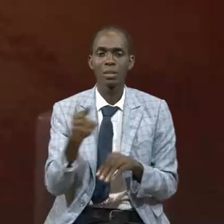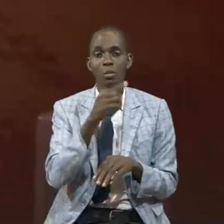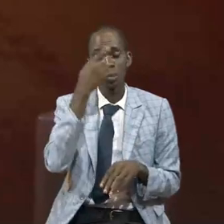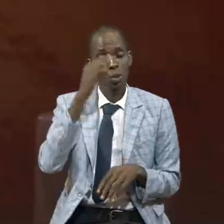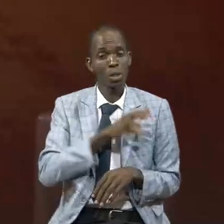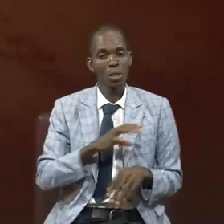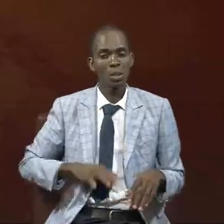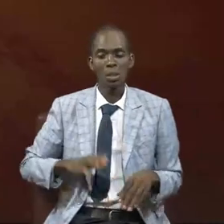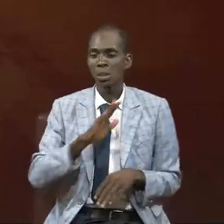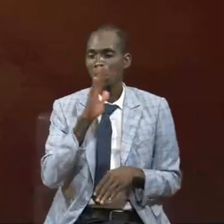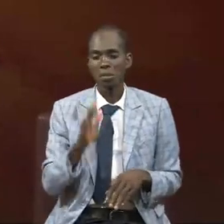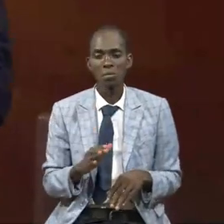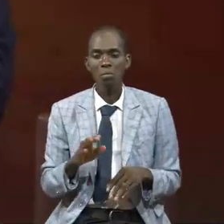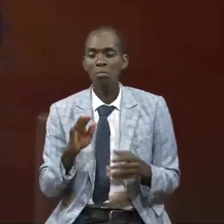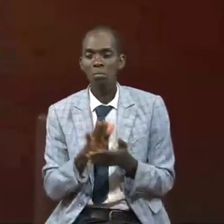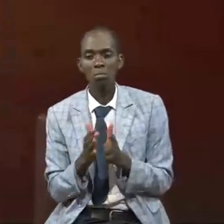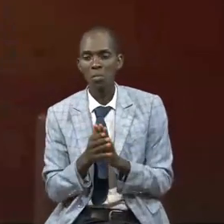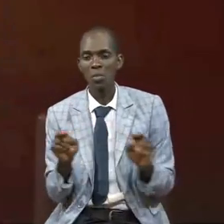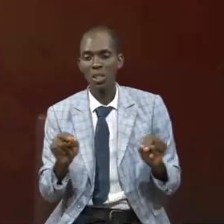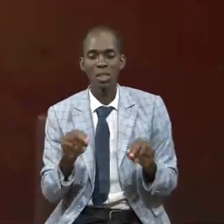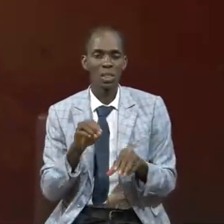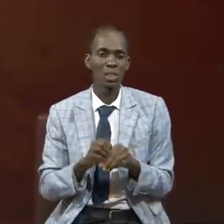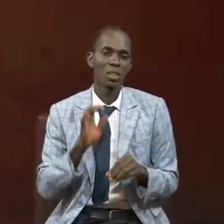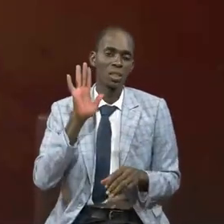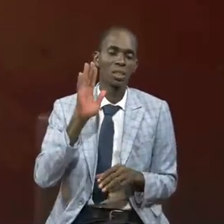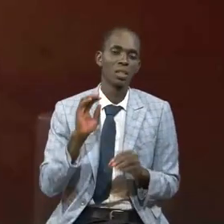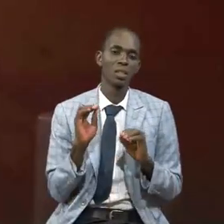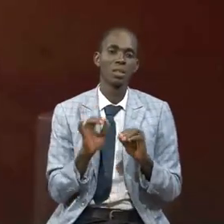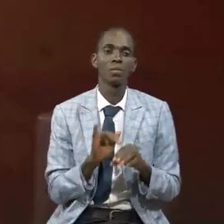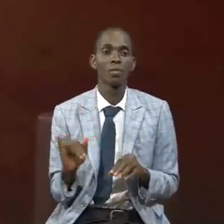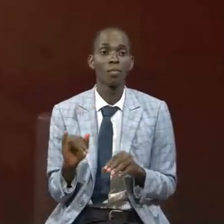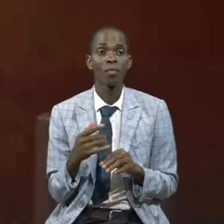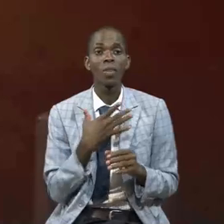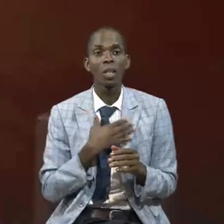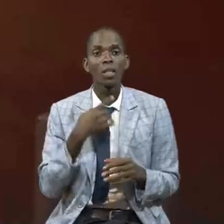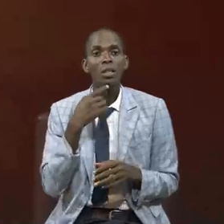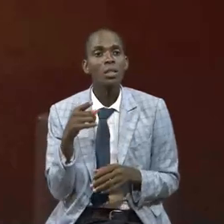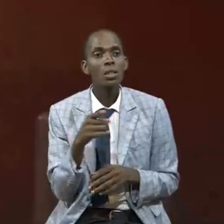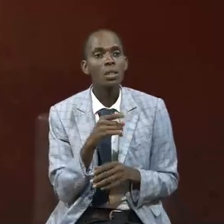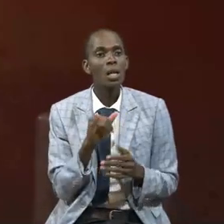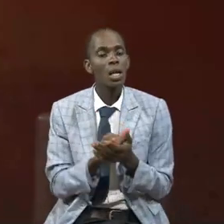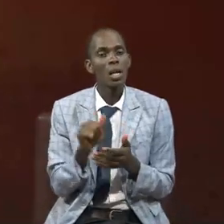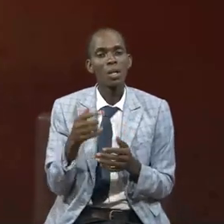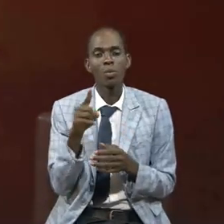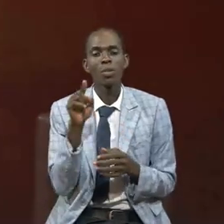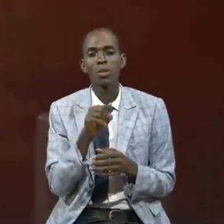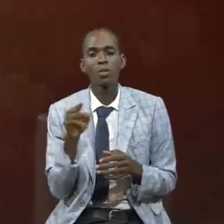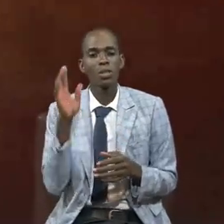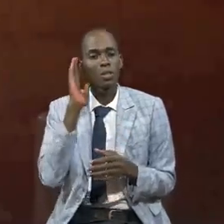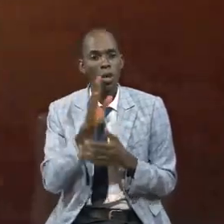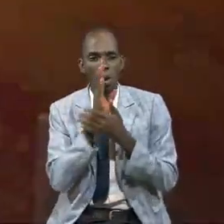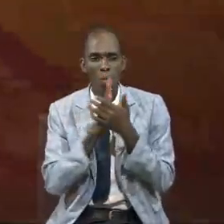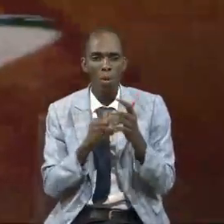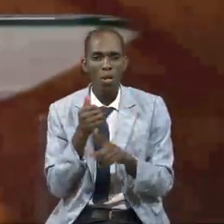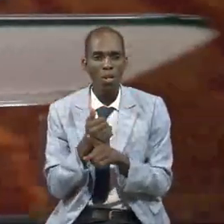dit que, et quiconque reçoit, il dit que c'est pourquoi quiconque se rendra humble comme ce petit enfant